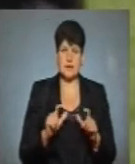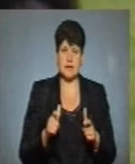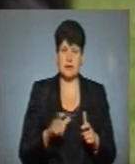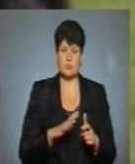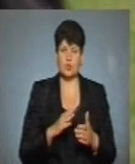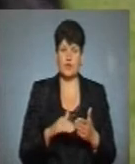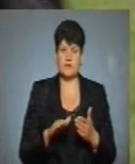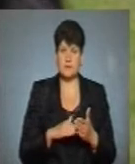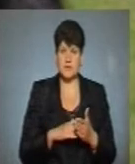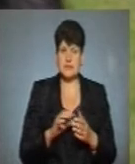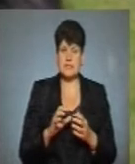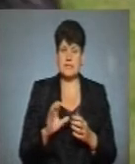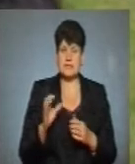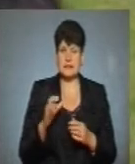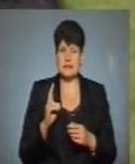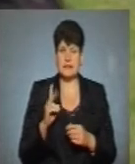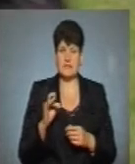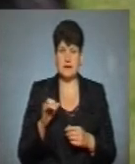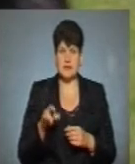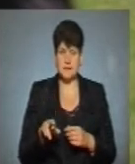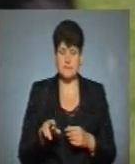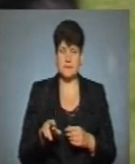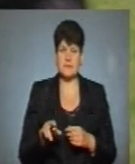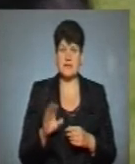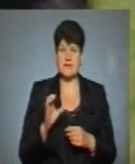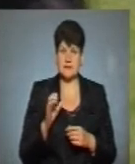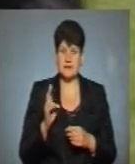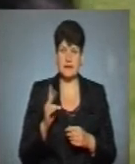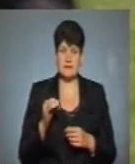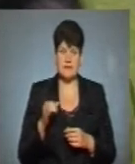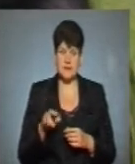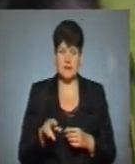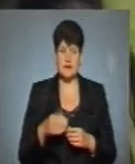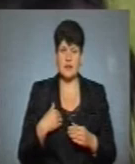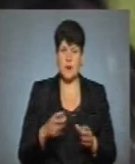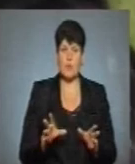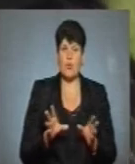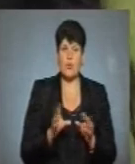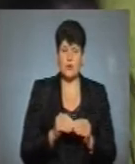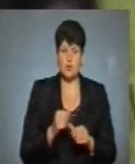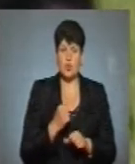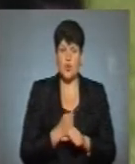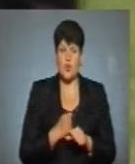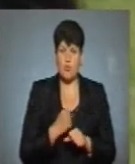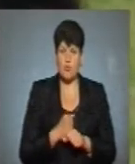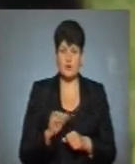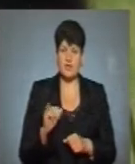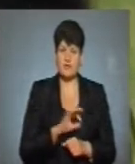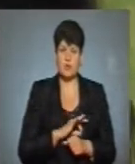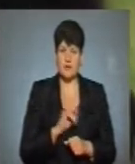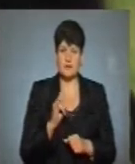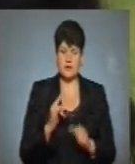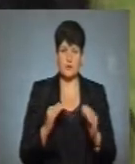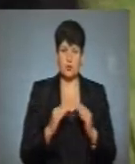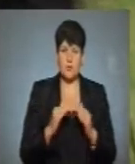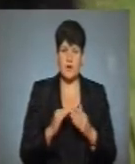відмінено з середини квітня, тому з середини квітня я поєдную, скажімо так, роботу і виховання дитини в